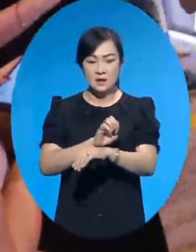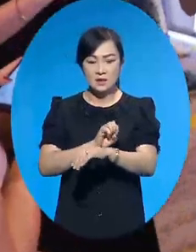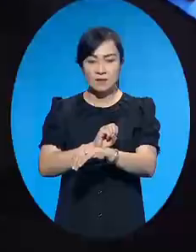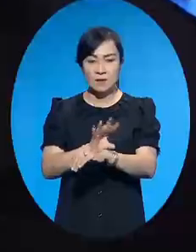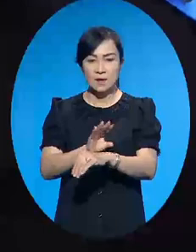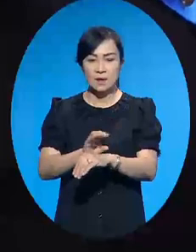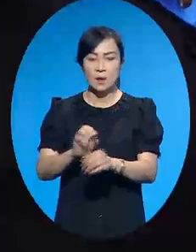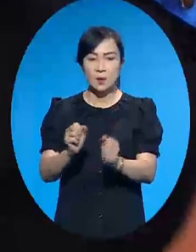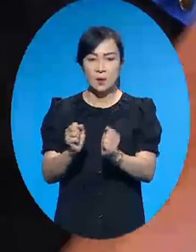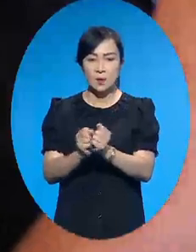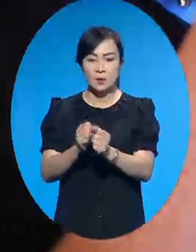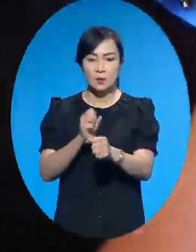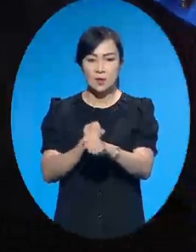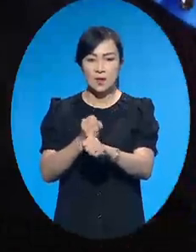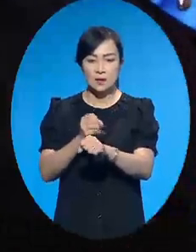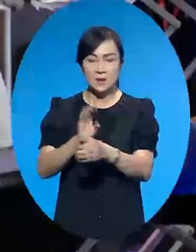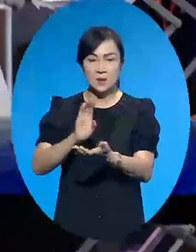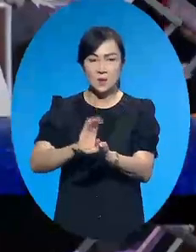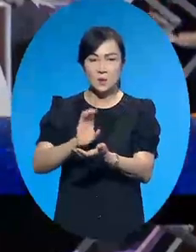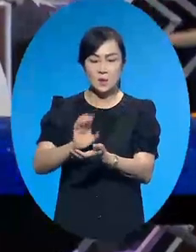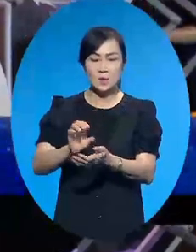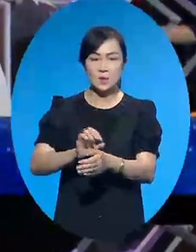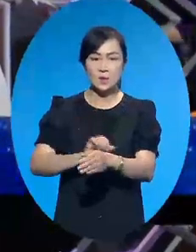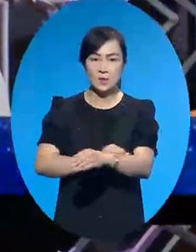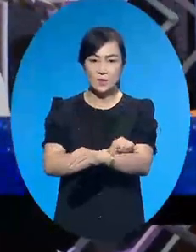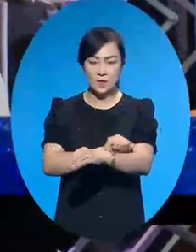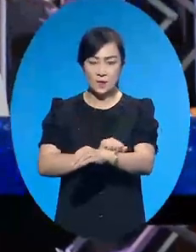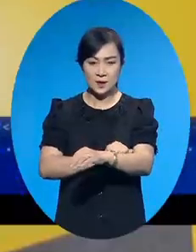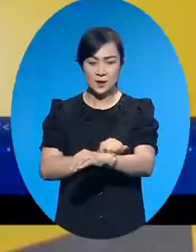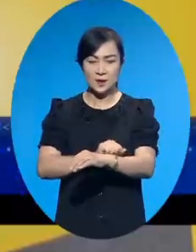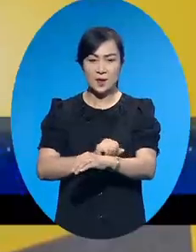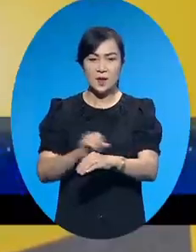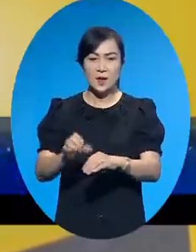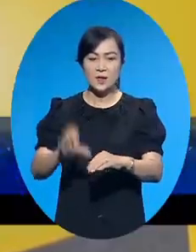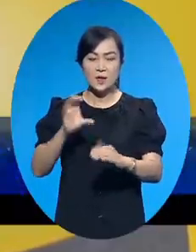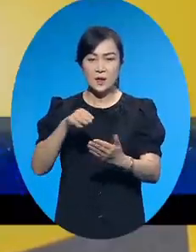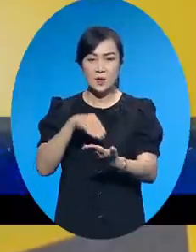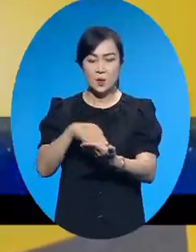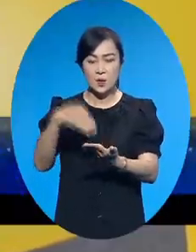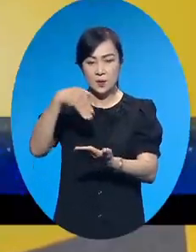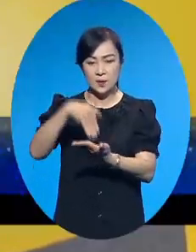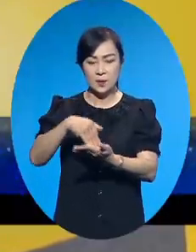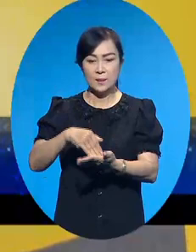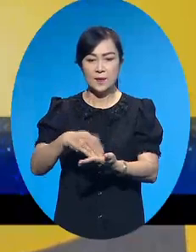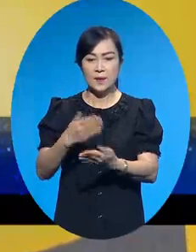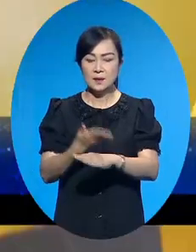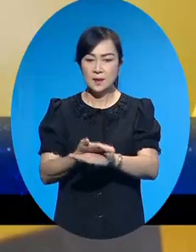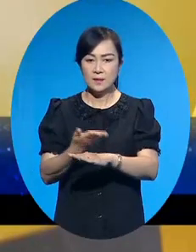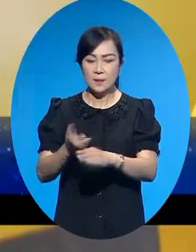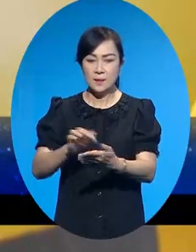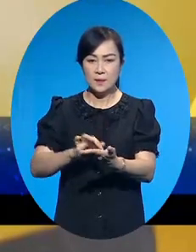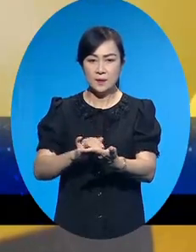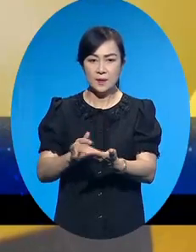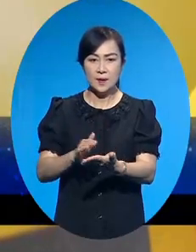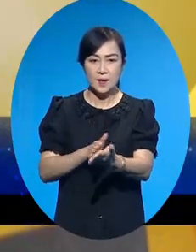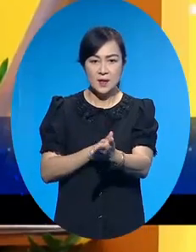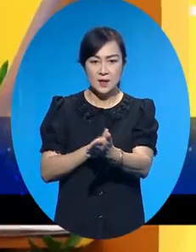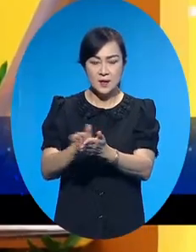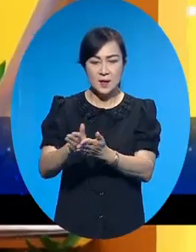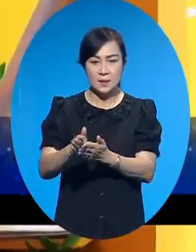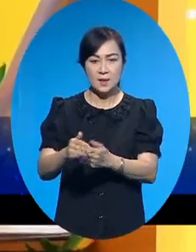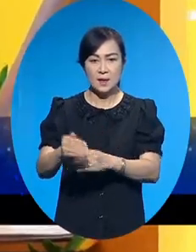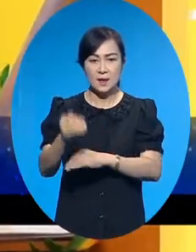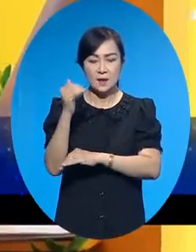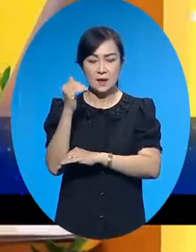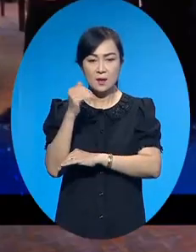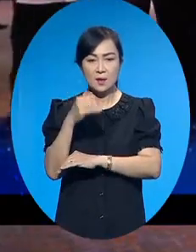thầu, cùng các nhà sản xuất và cung ứng vật tư thiết bị. Đồng thời đây cũng là cơ hội cập nhật những cải tiến về sản phẩm và công nghệ để tiếp tục kiến tạo nên